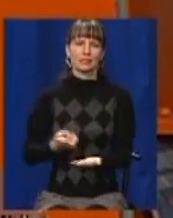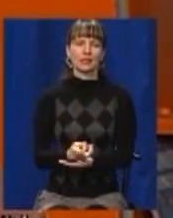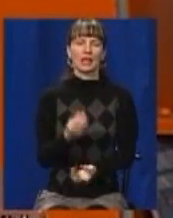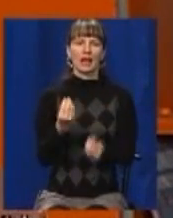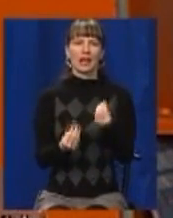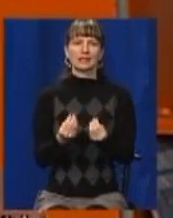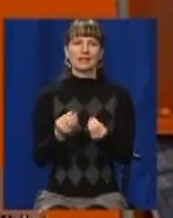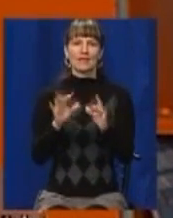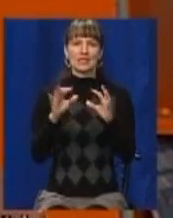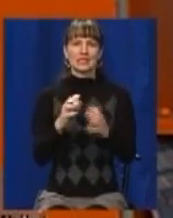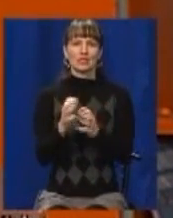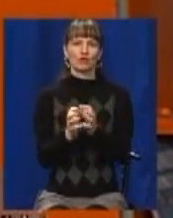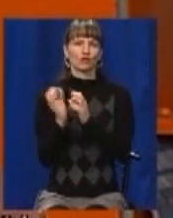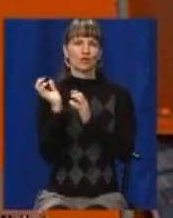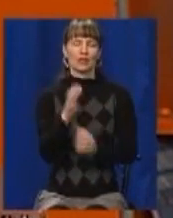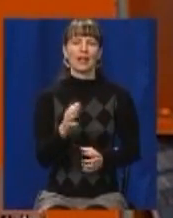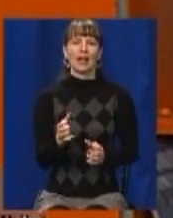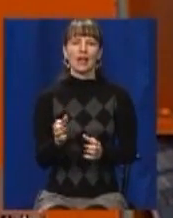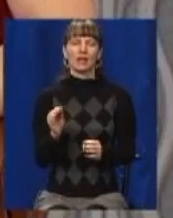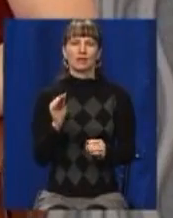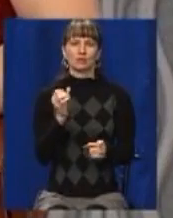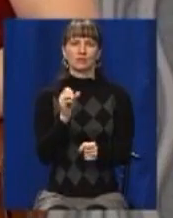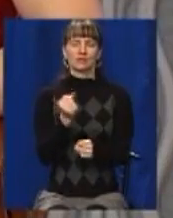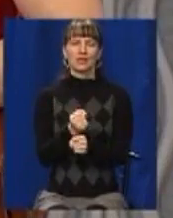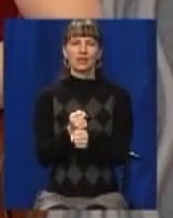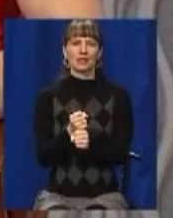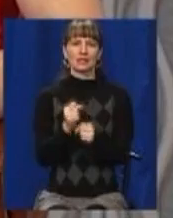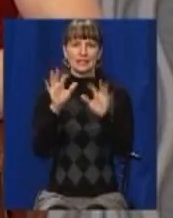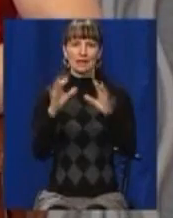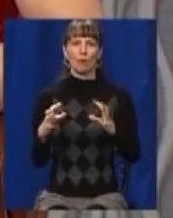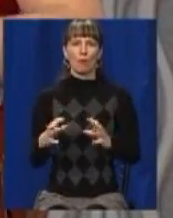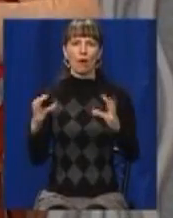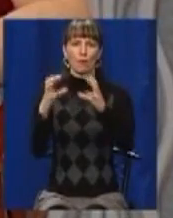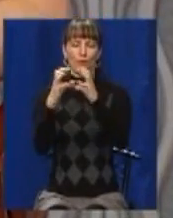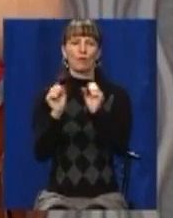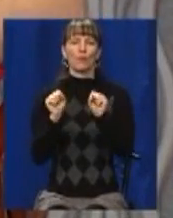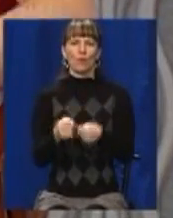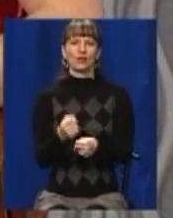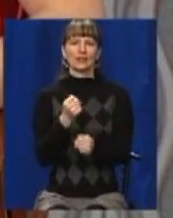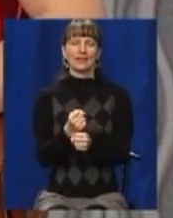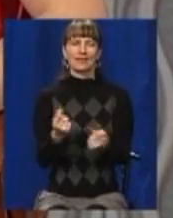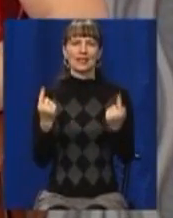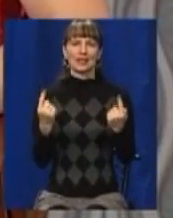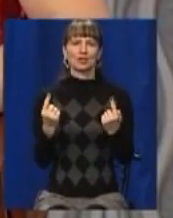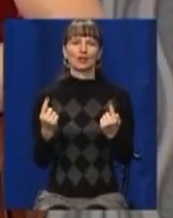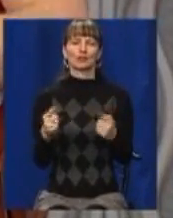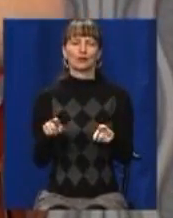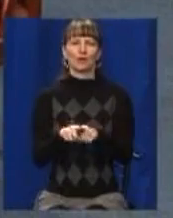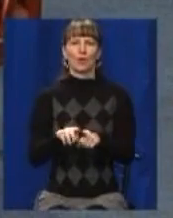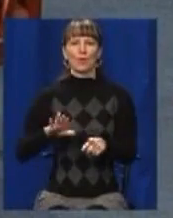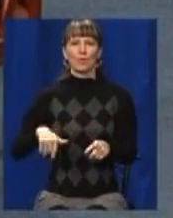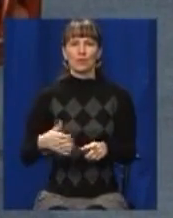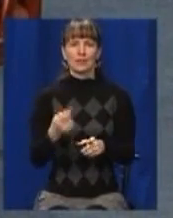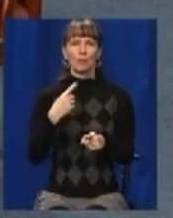грати в сніжки, ліпити бабу снігову. Да, насправді можна їх ліпити, дуже таку величезну можна зліпити, знаєш, таку потім